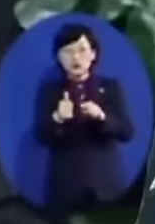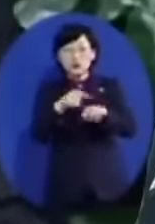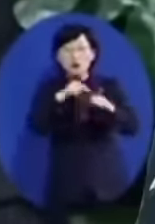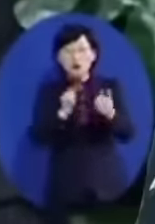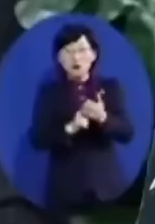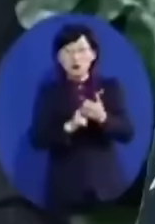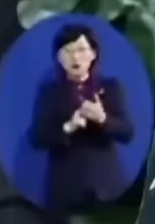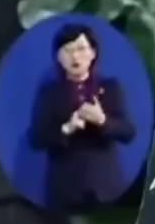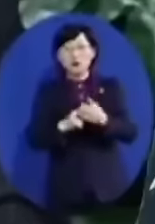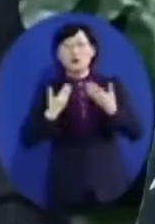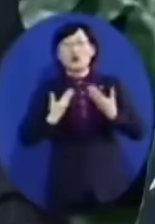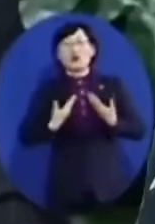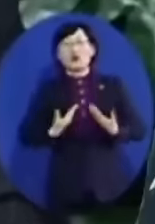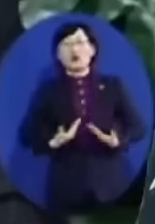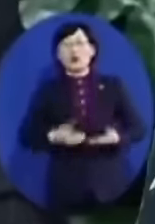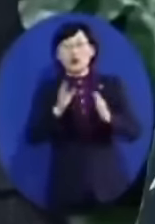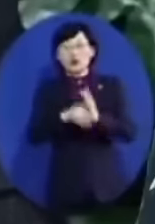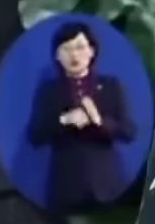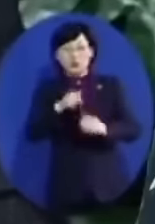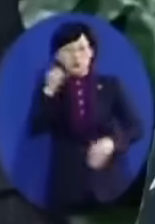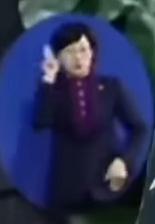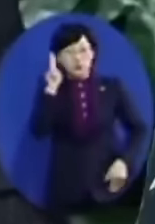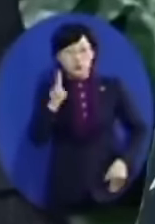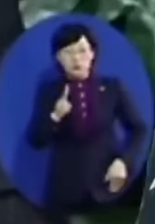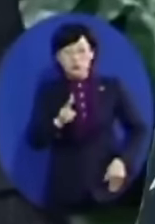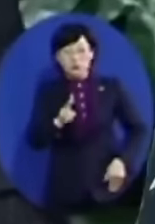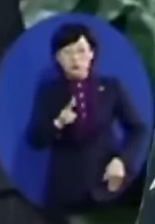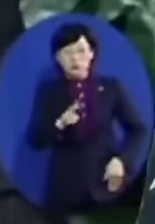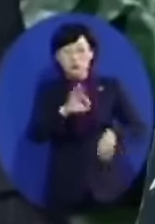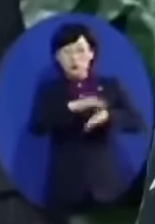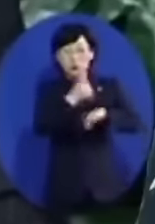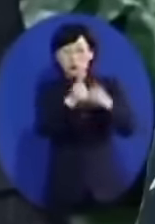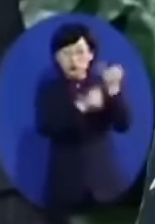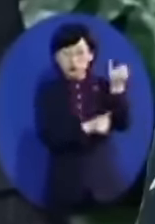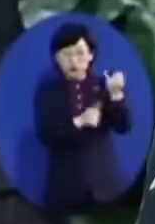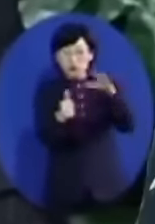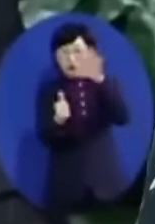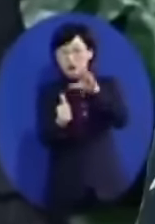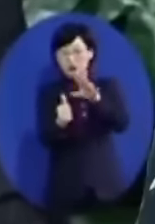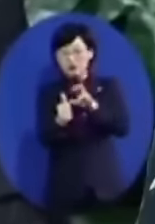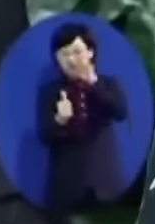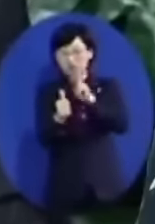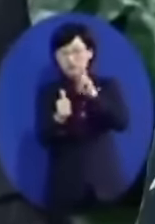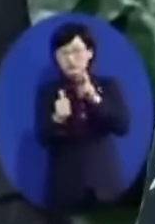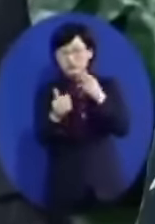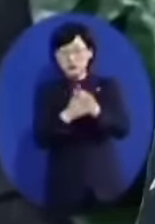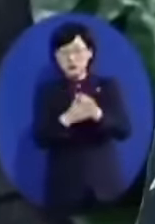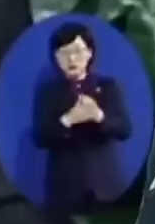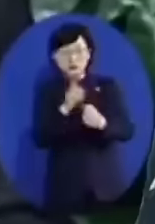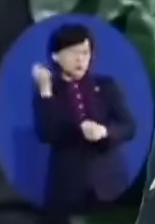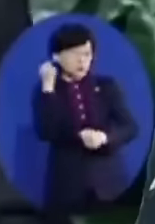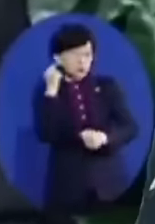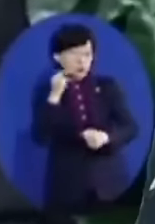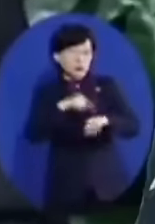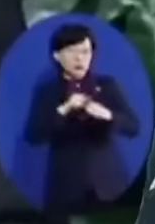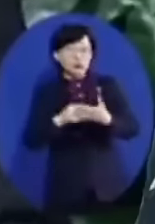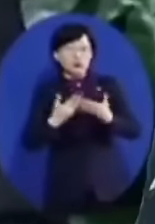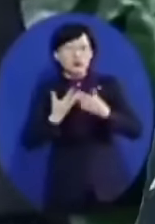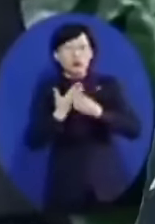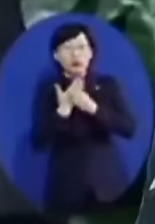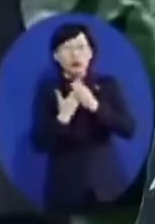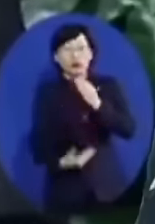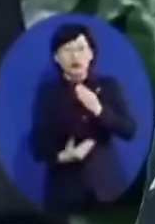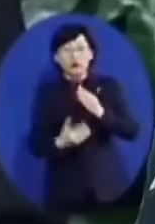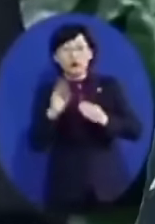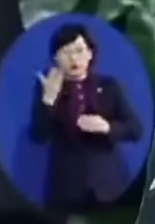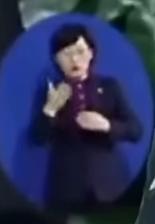마음을 놓고 있을 때 이세벨의 협박과 공갈을 들으니까 그만 무너졌습니다. 그러므로 자신할 사람이 아무도